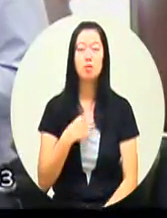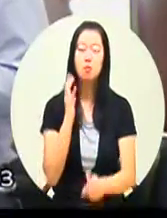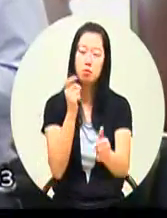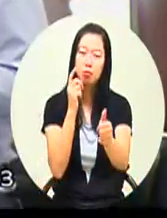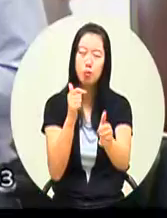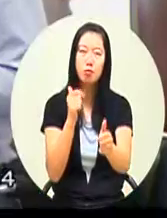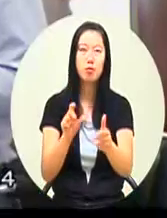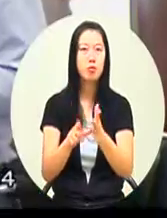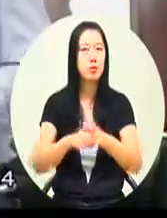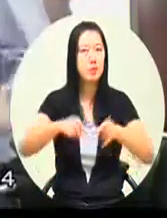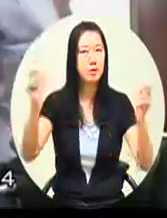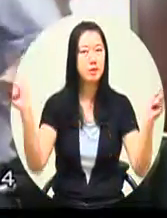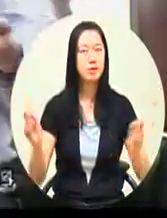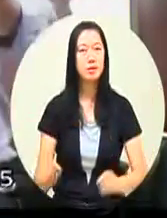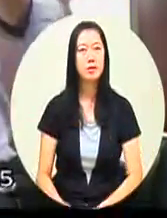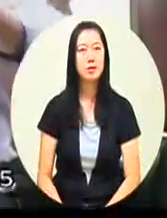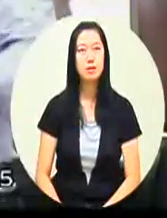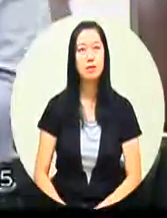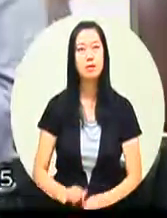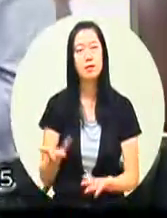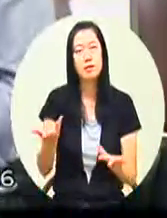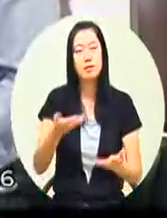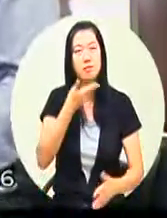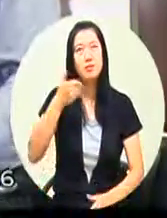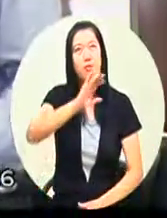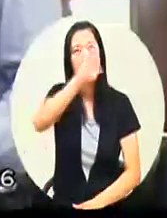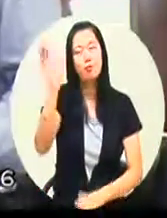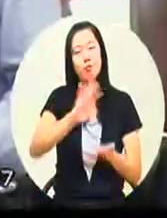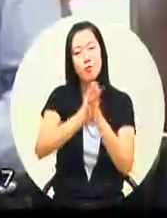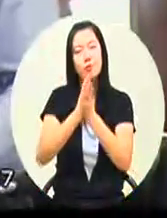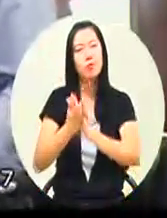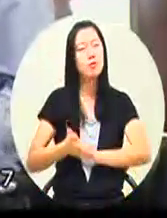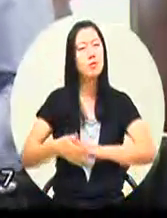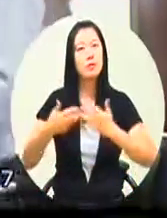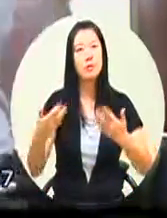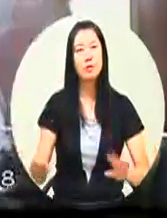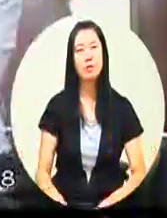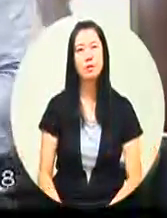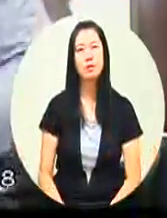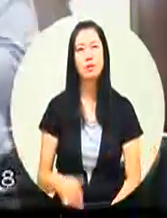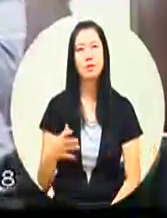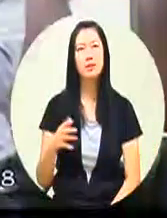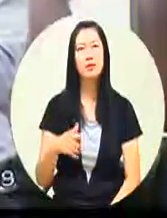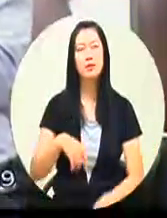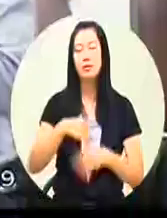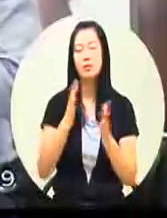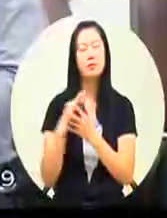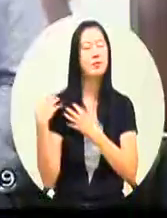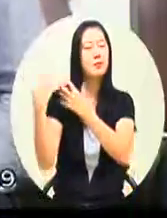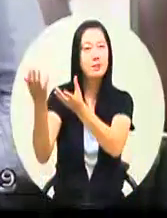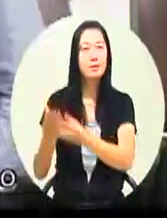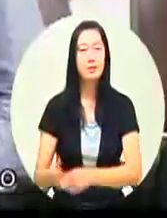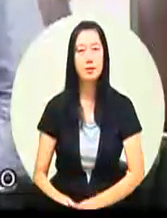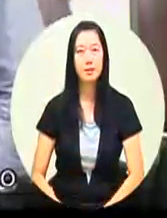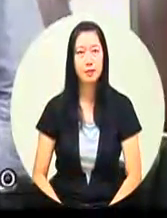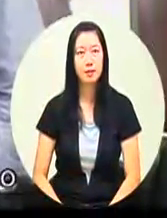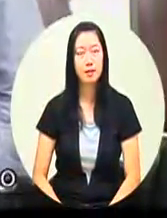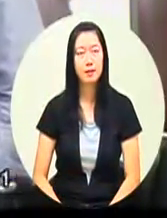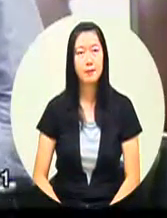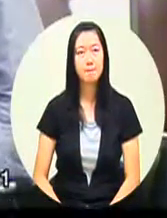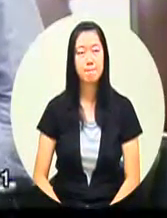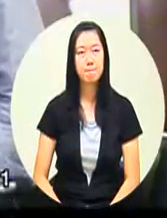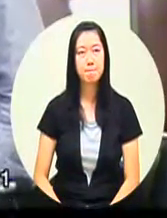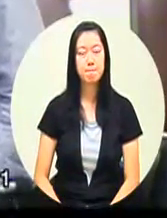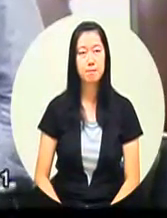讲气候异常哈，一样啊。当我们我现在气候养做个用的啊，反正气候异常怪异吼。这